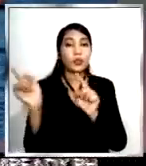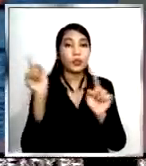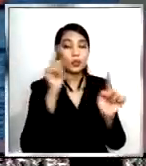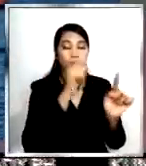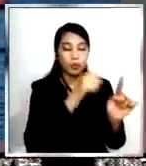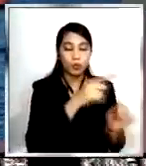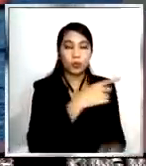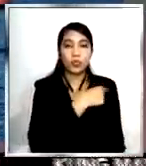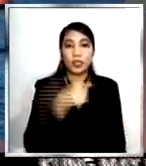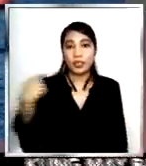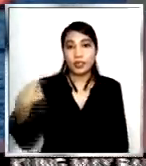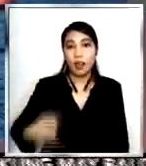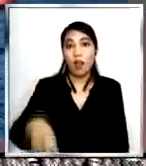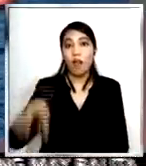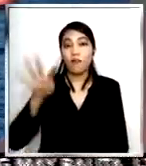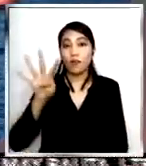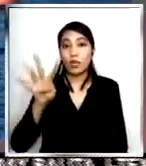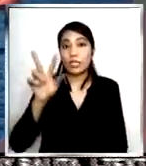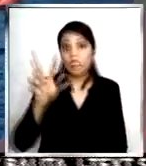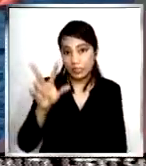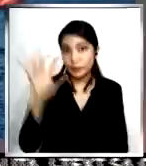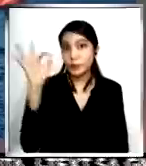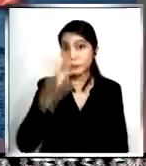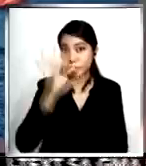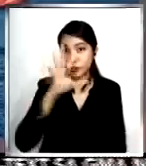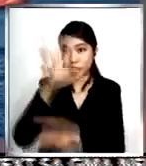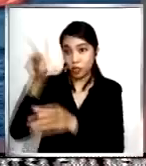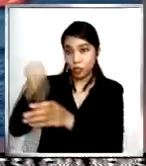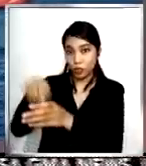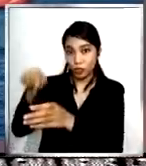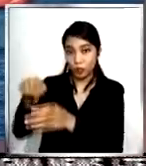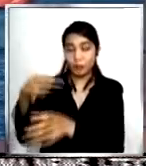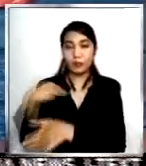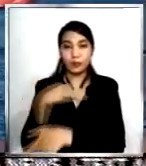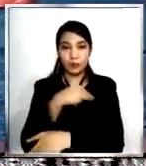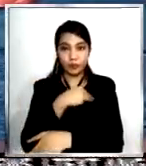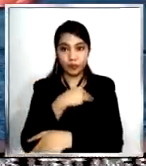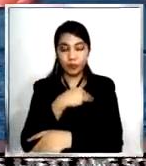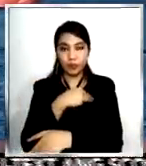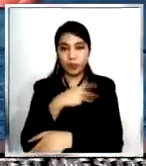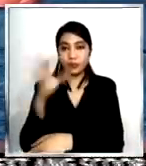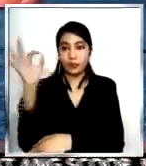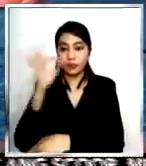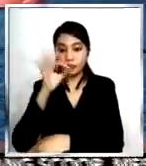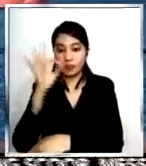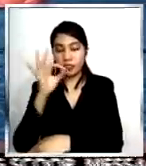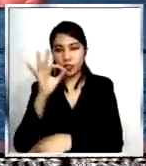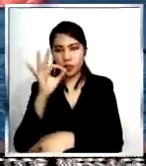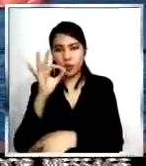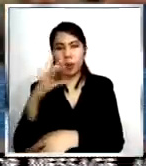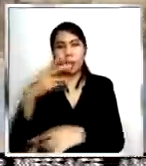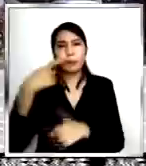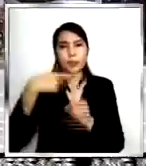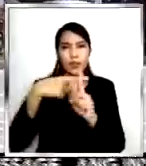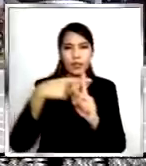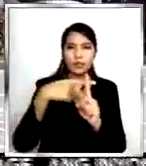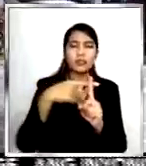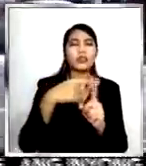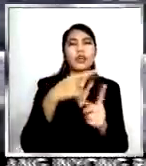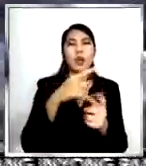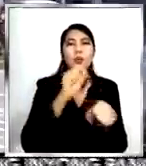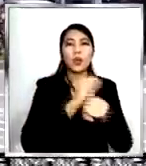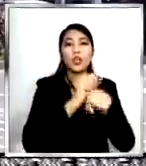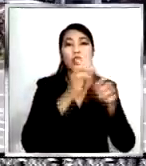ng nawawalang cargo ship. Bukod sa mga Pinoy, nawawala rin ang ilan pang crew member mula sa New Zealand at Australia. Ang